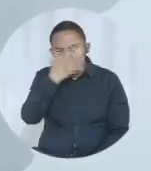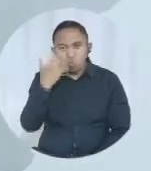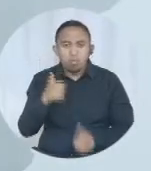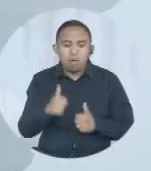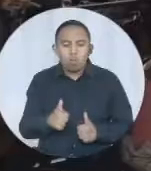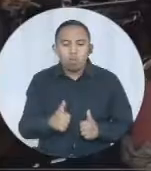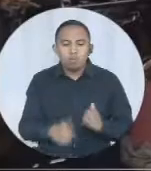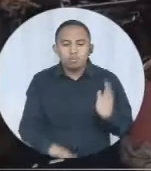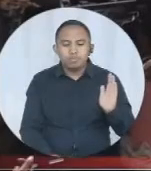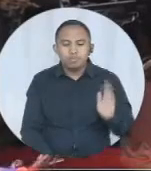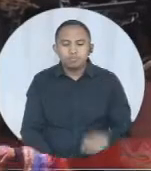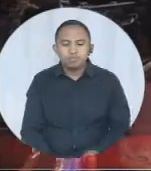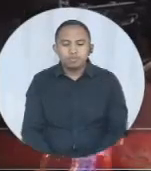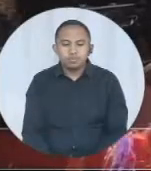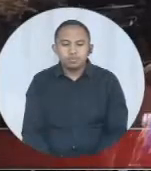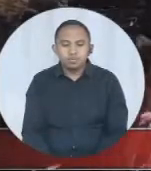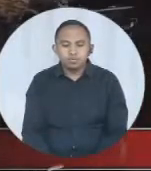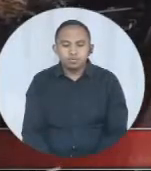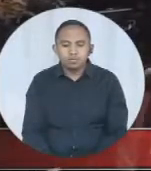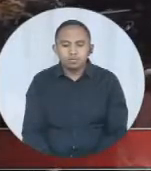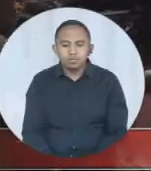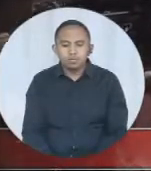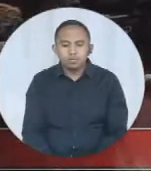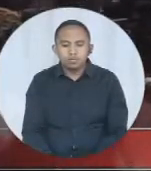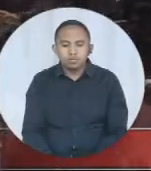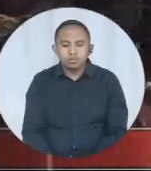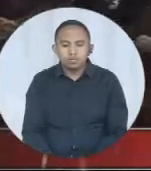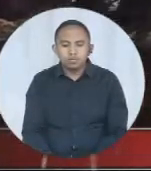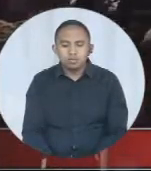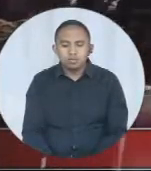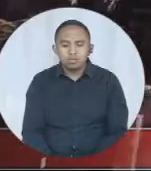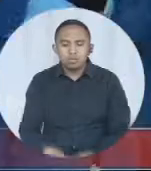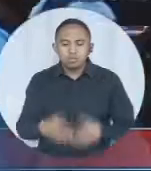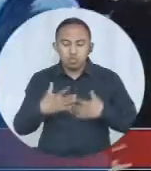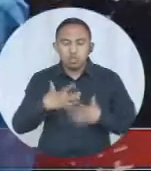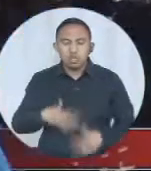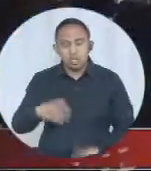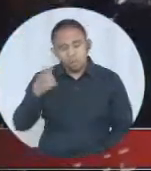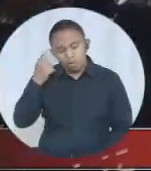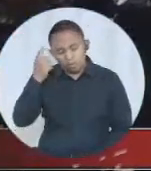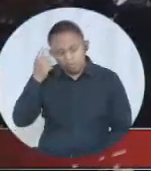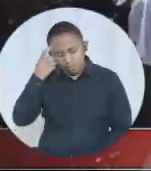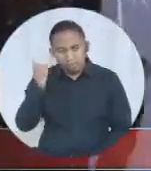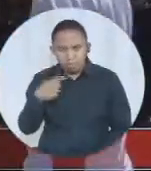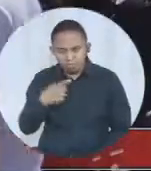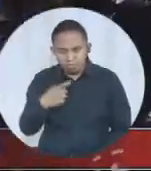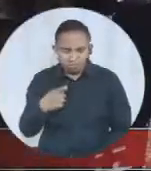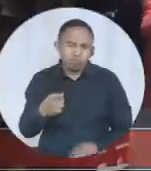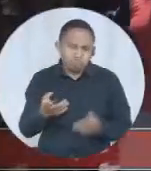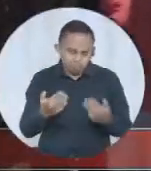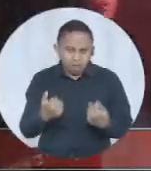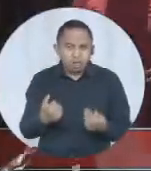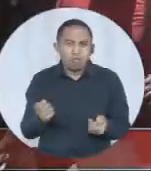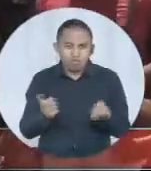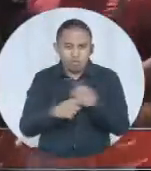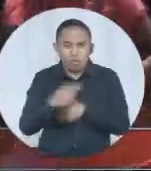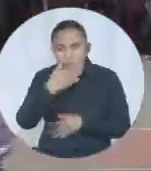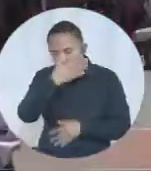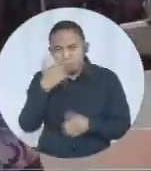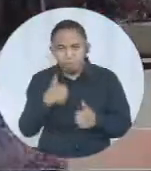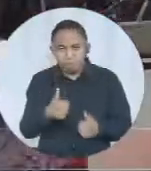ity. Manana ny toerany ahatonga antsika olombanina ny toetsaina miabo, ilain'ny fomba fisainan'io mandritry ny